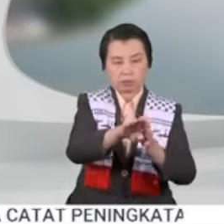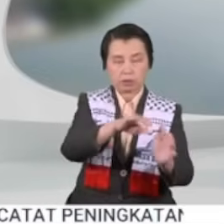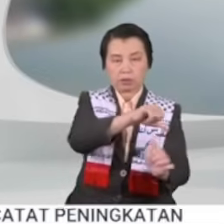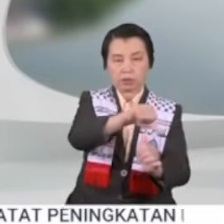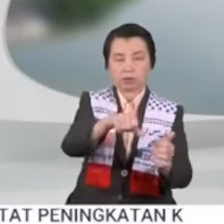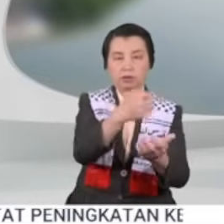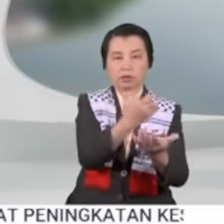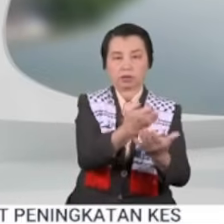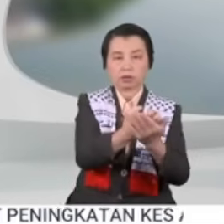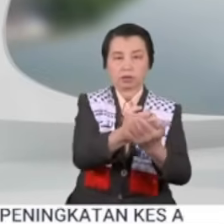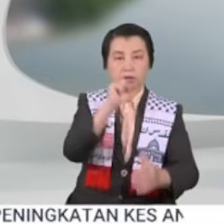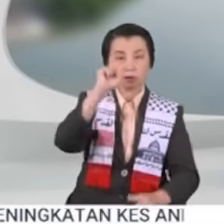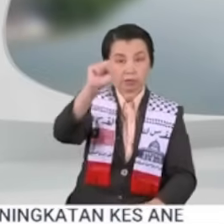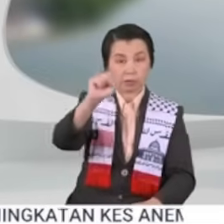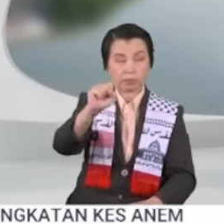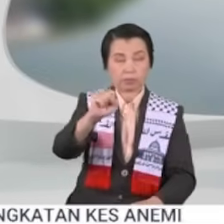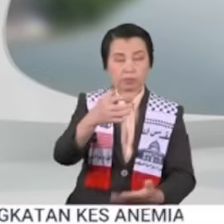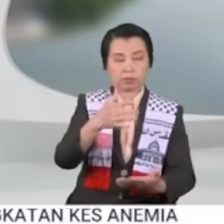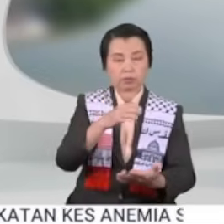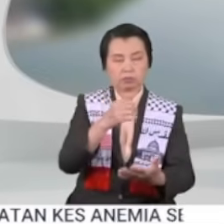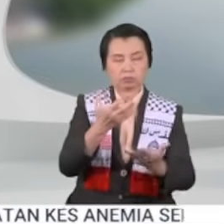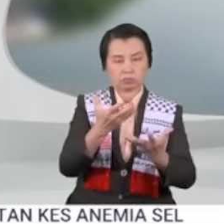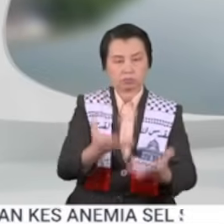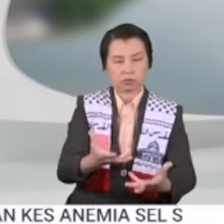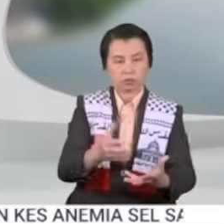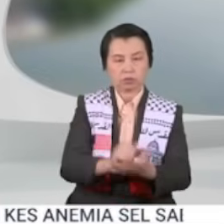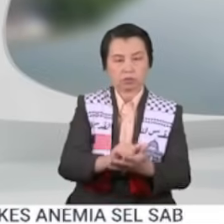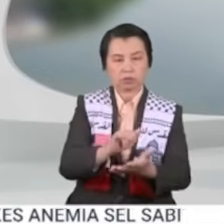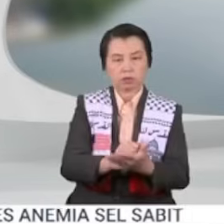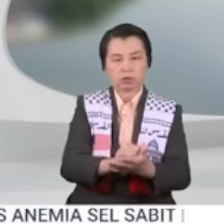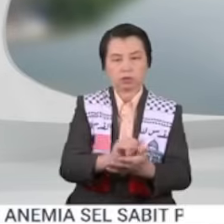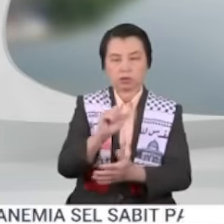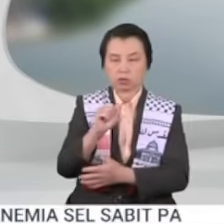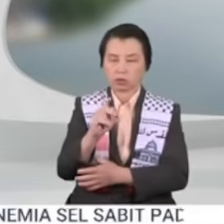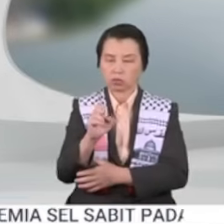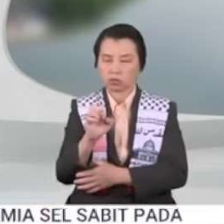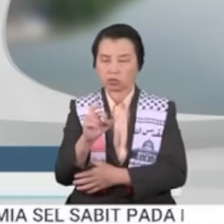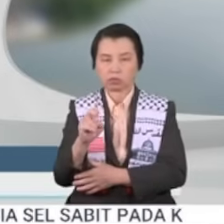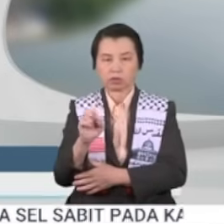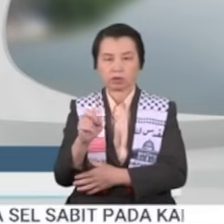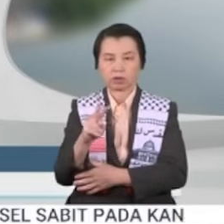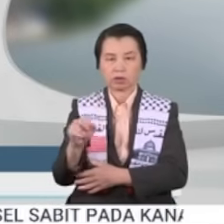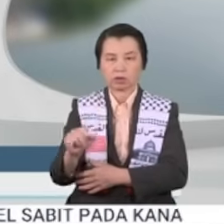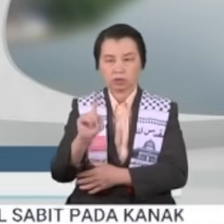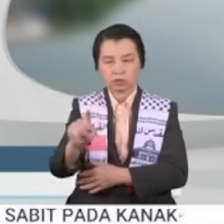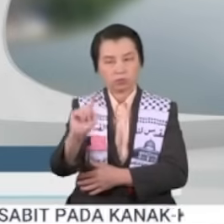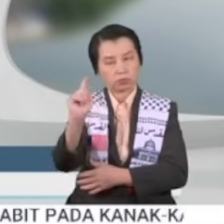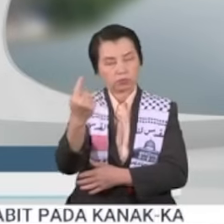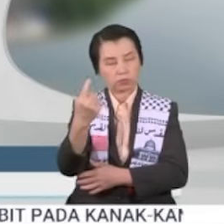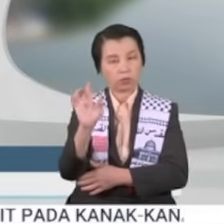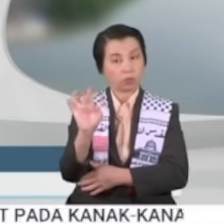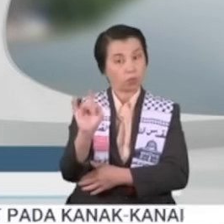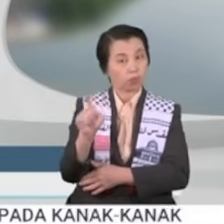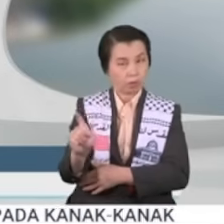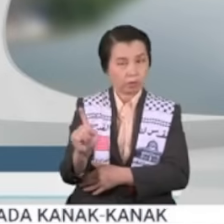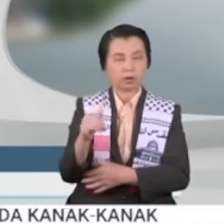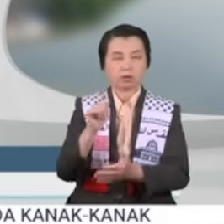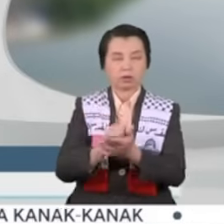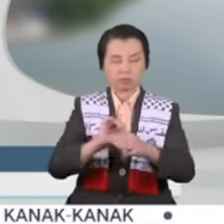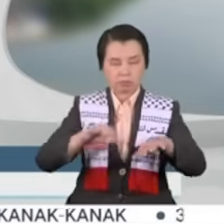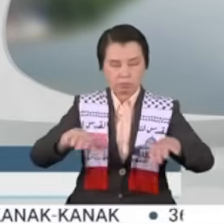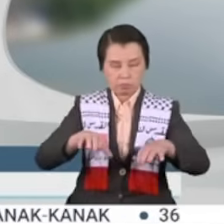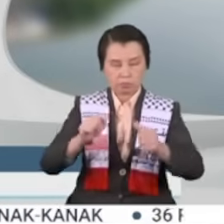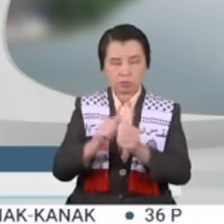sosioekonomi Negeri pelajjaran superap Yono dengan akronimnya you only need one disempurnakan menteri